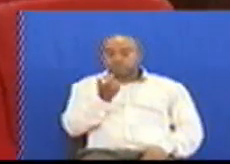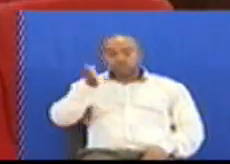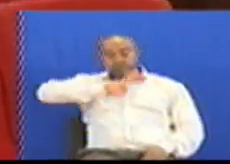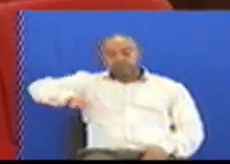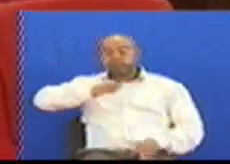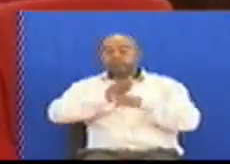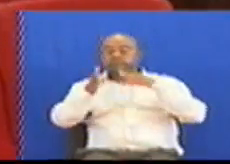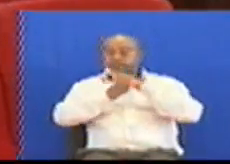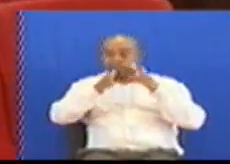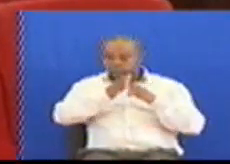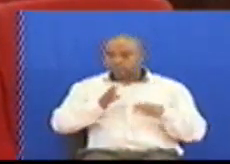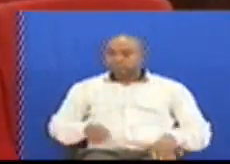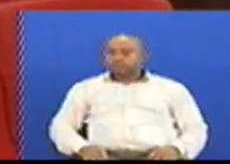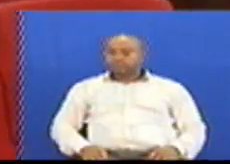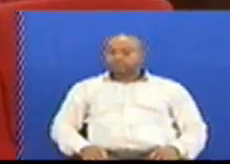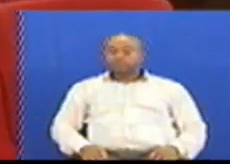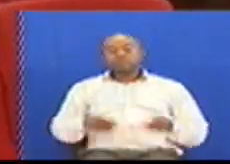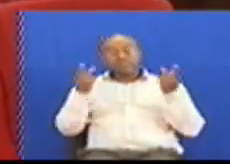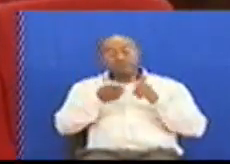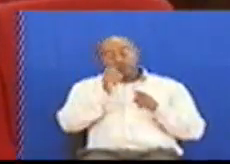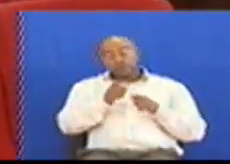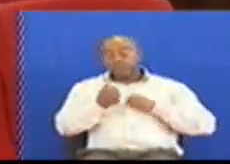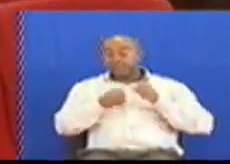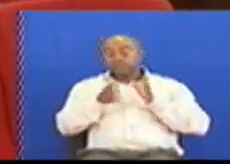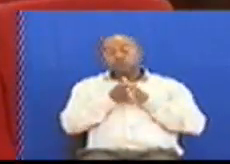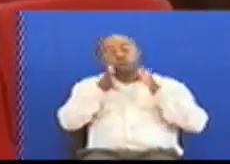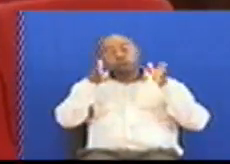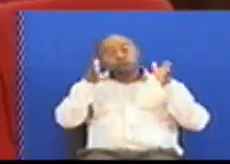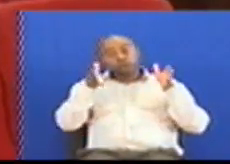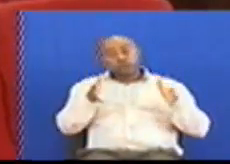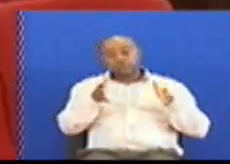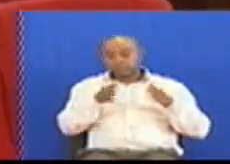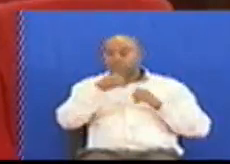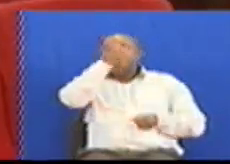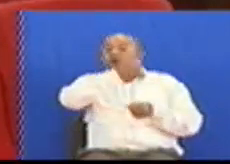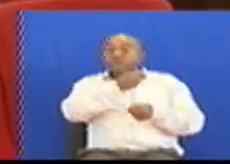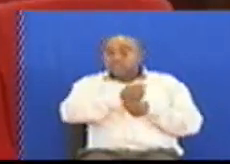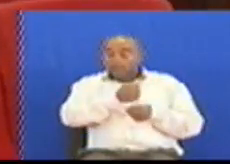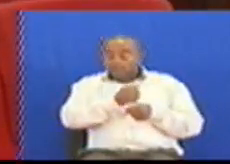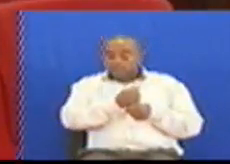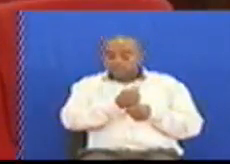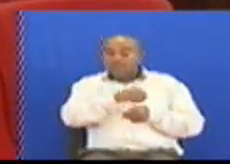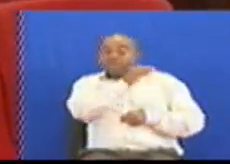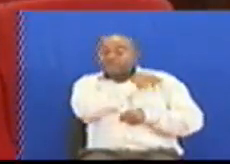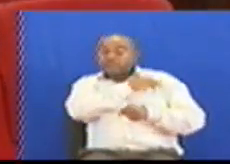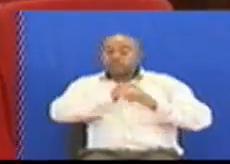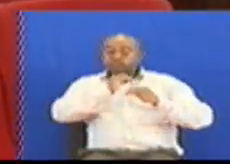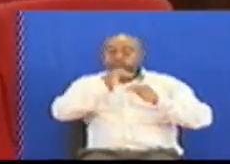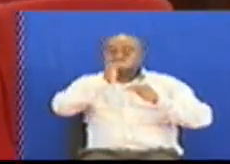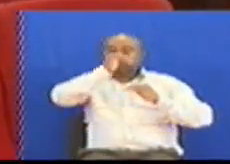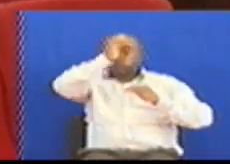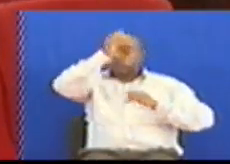Lakini pia mheshimiwa waziri, tuna changamoto kubwa sana ya watumishi kupandishwa madaraja kwenye halmashauri